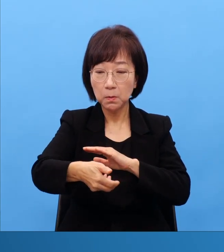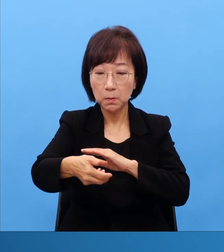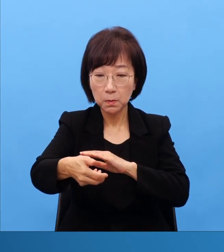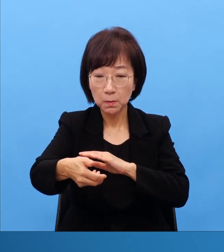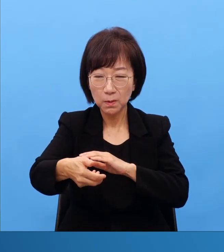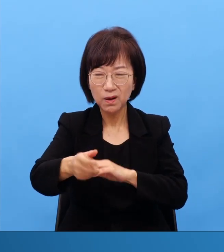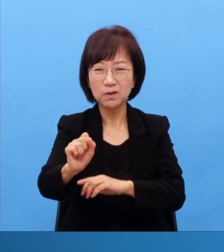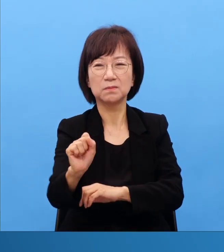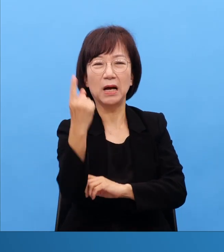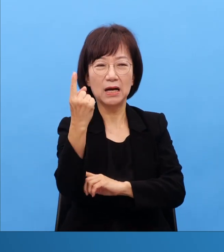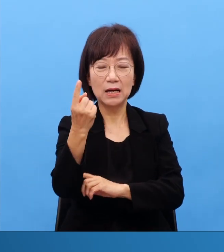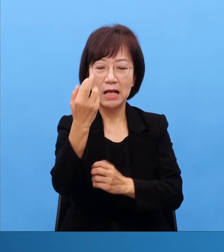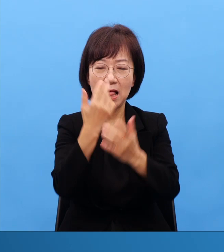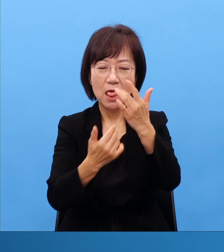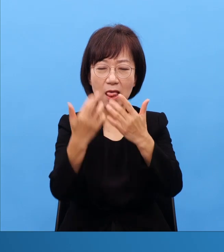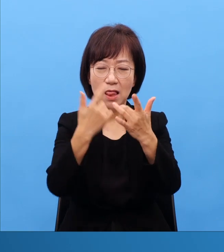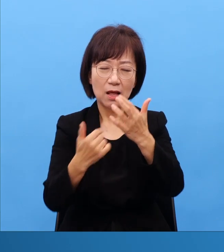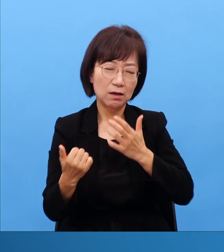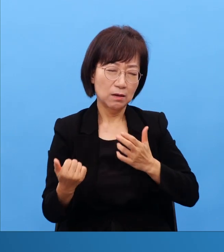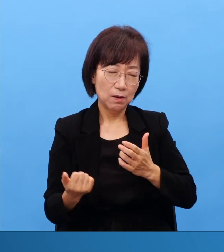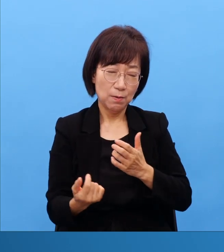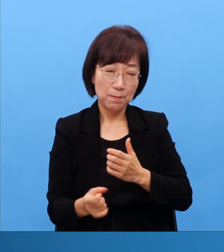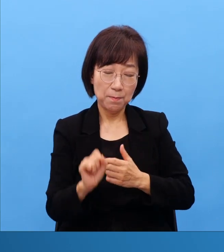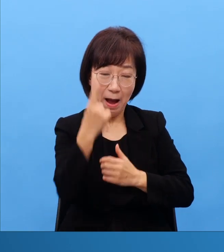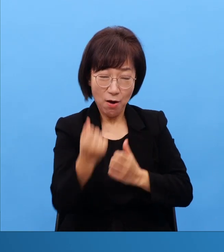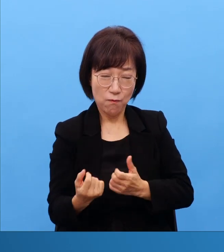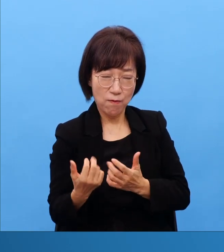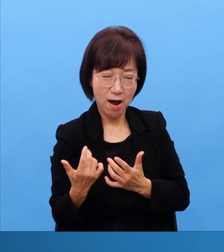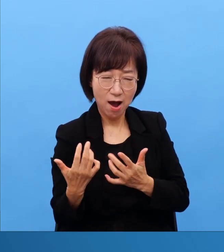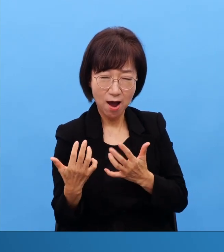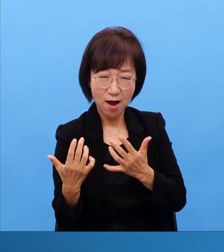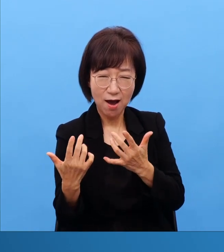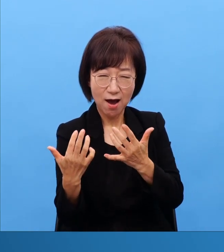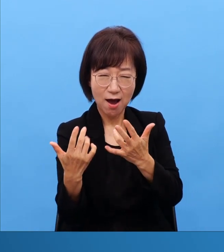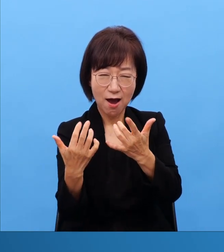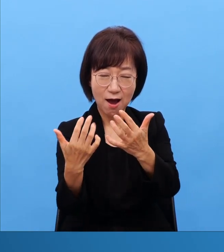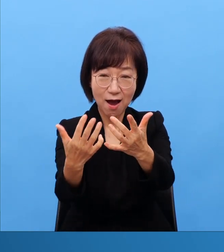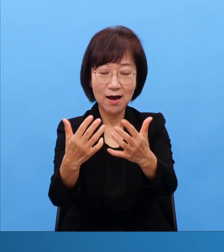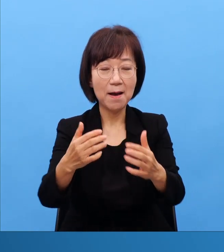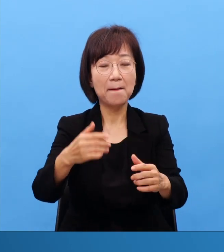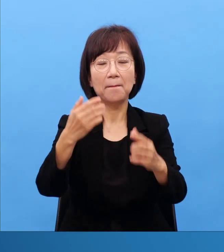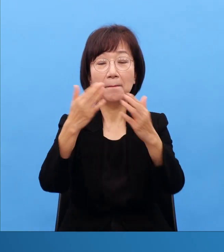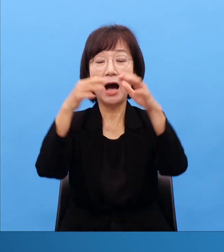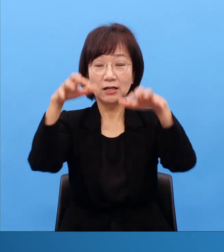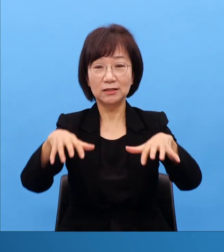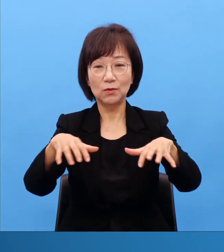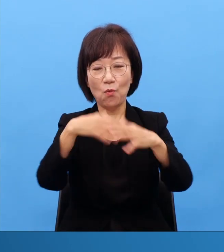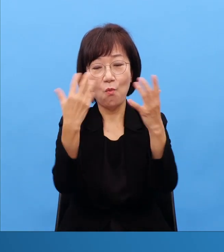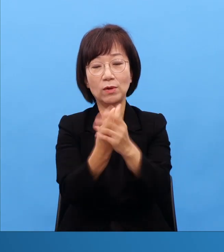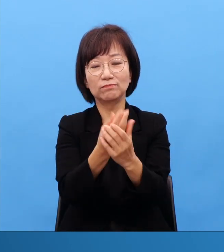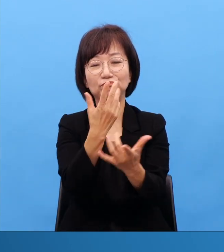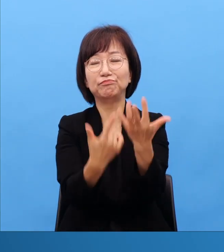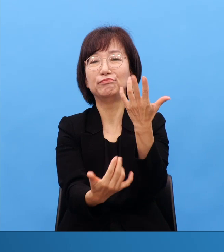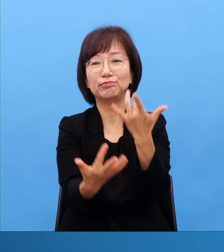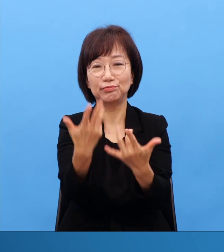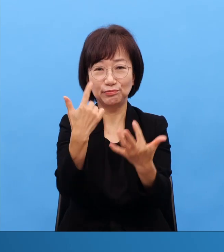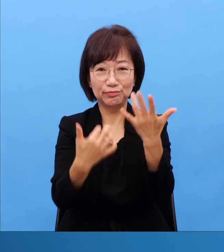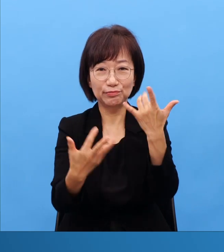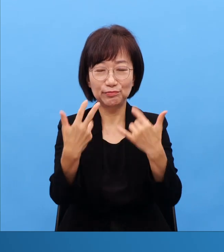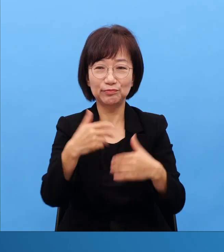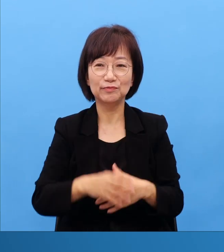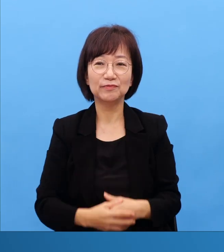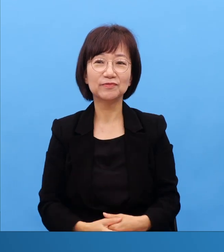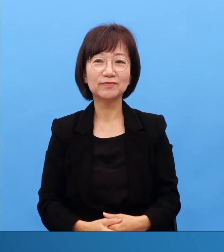because there was a gas leak from the U.S. base near our village, and that erupted in a fire. 그때 제